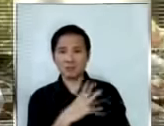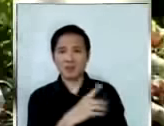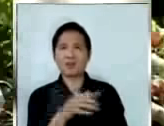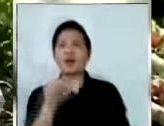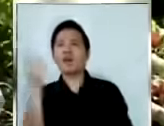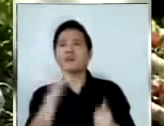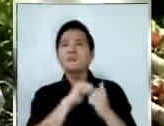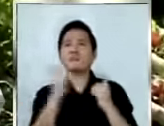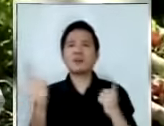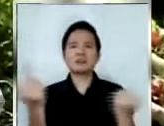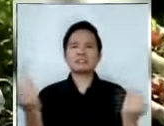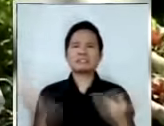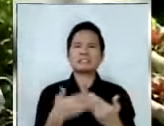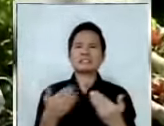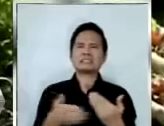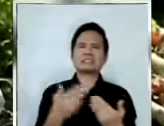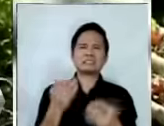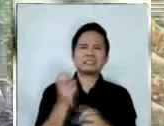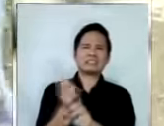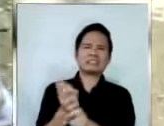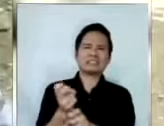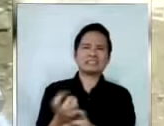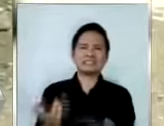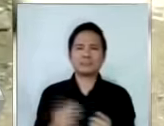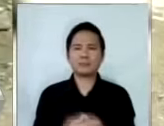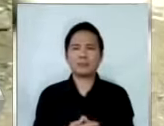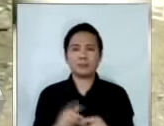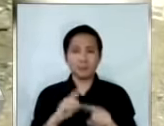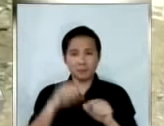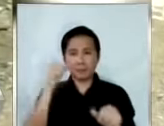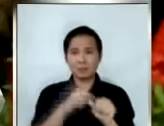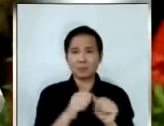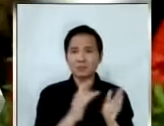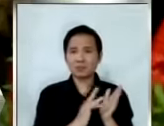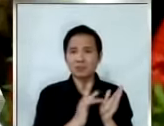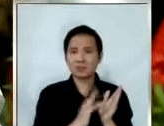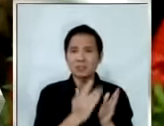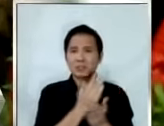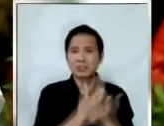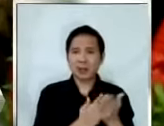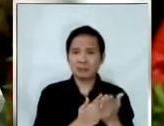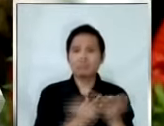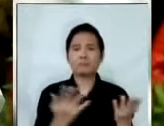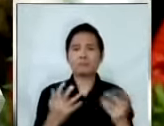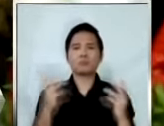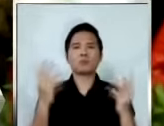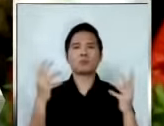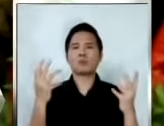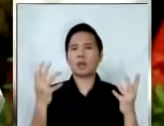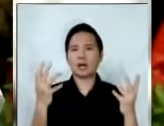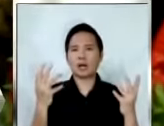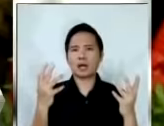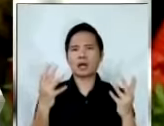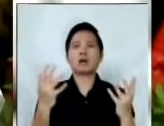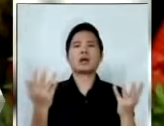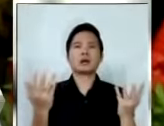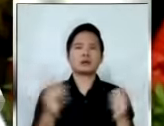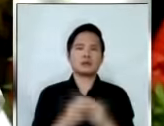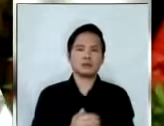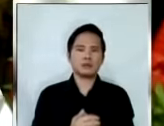Christine. Walang gadget o internet connection ang mga nakausap niyang magulang. Nahihirapan kami, lalo na sa mga anak